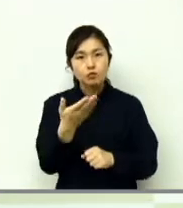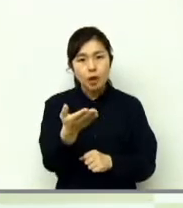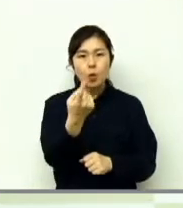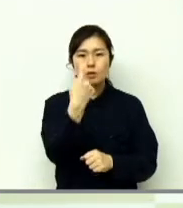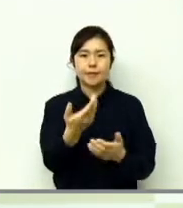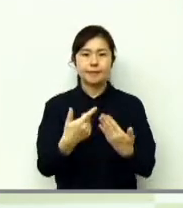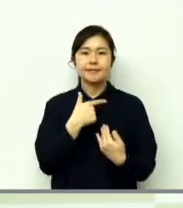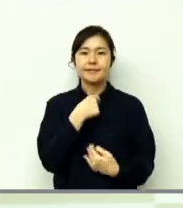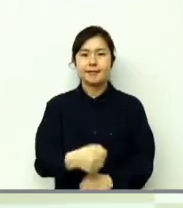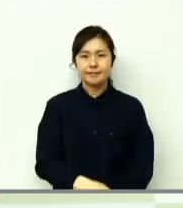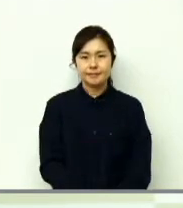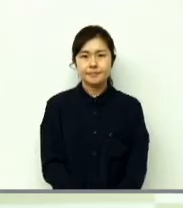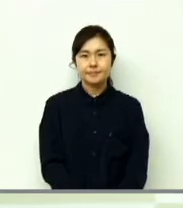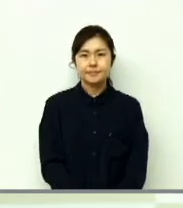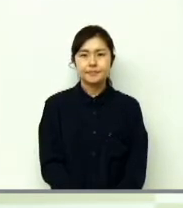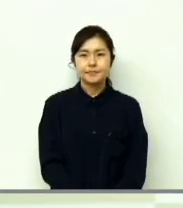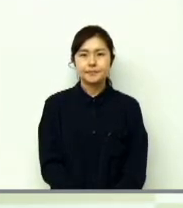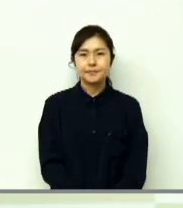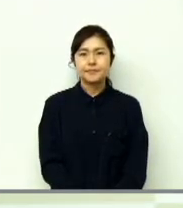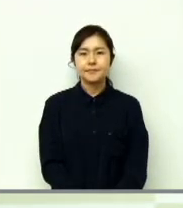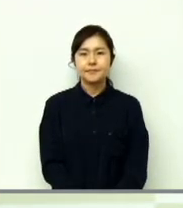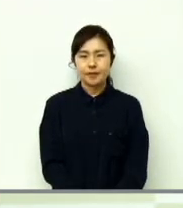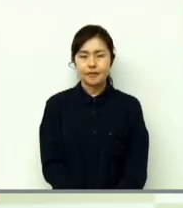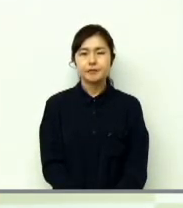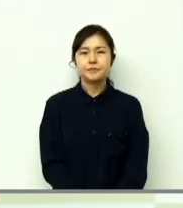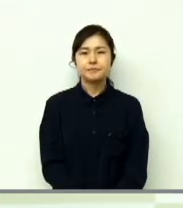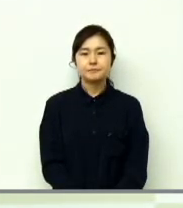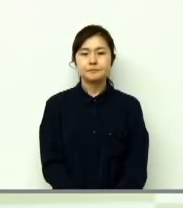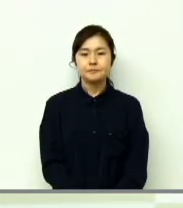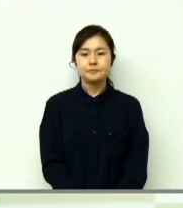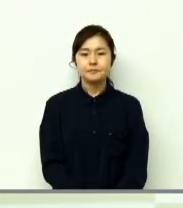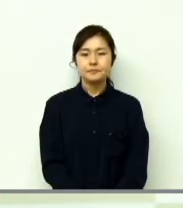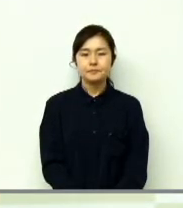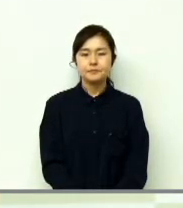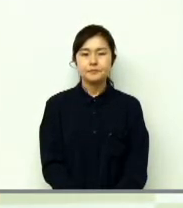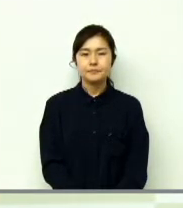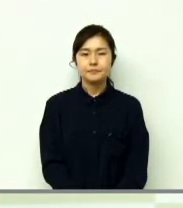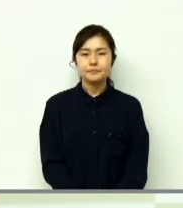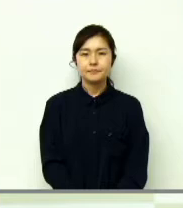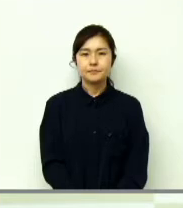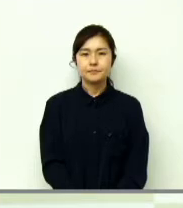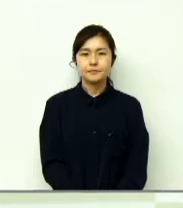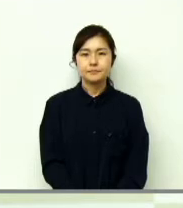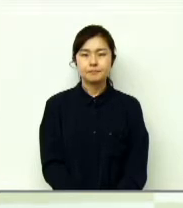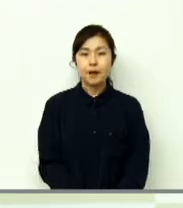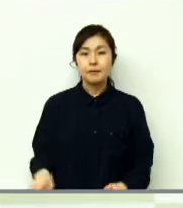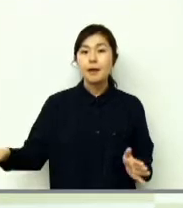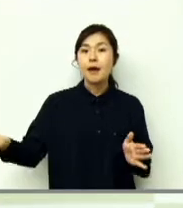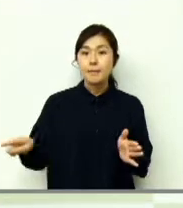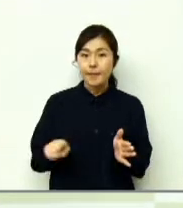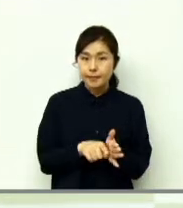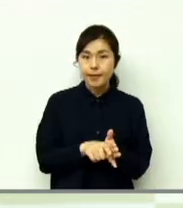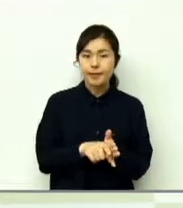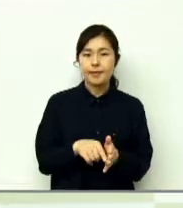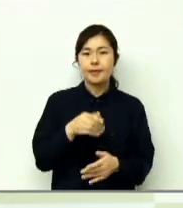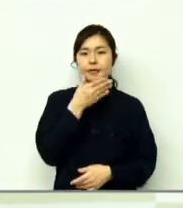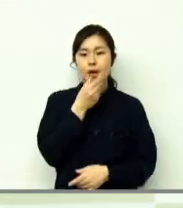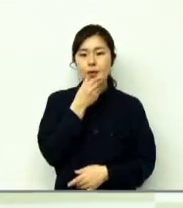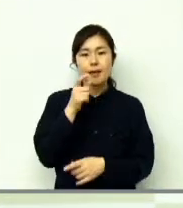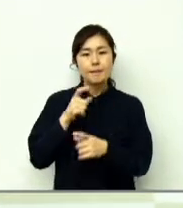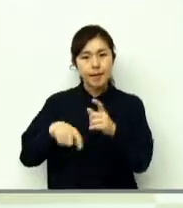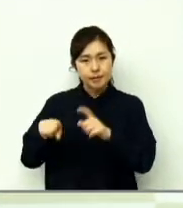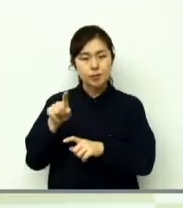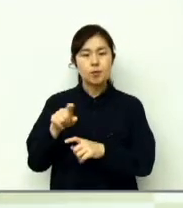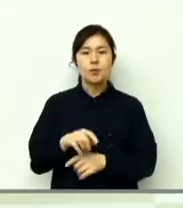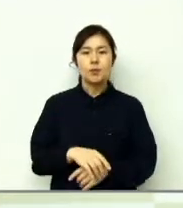ね、これはこれまでもですね、この幸せ倍増および、まあ、昨